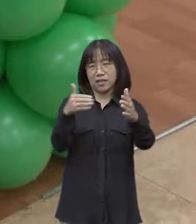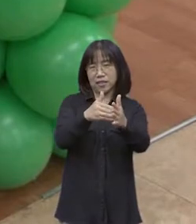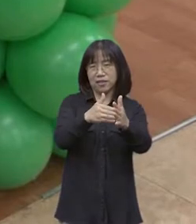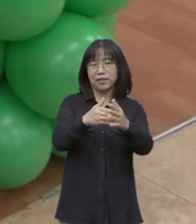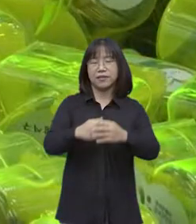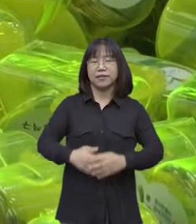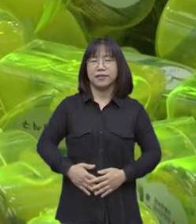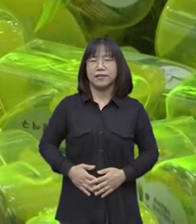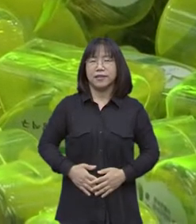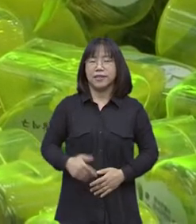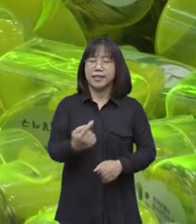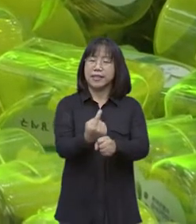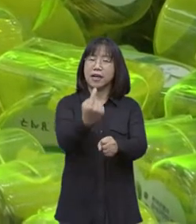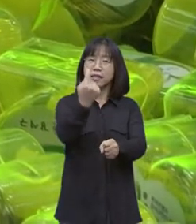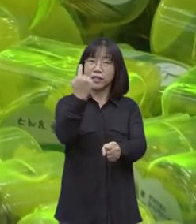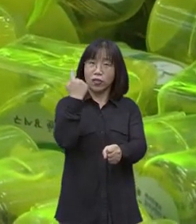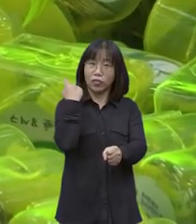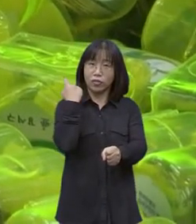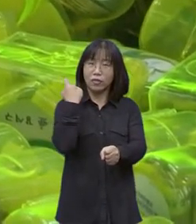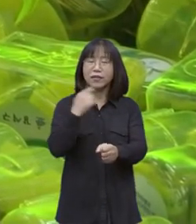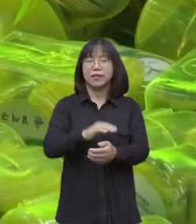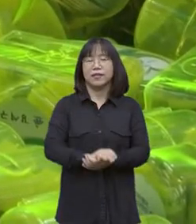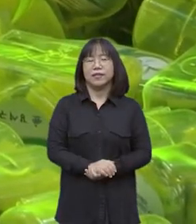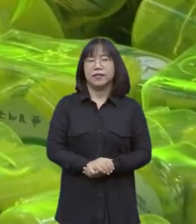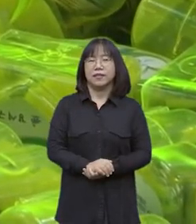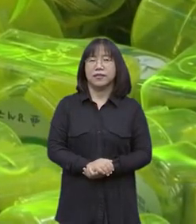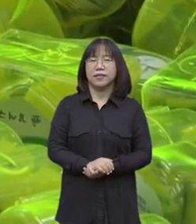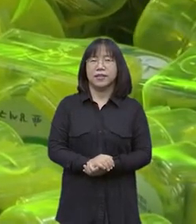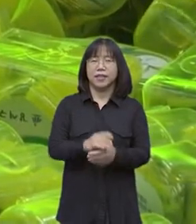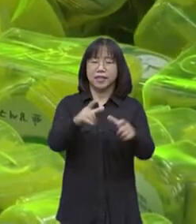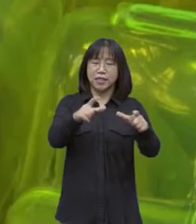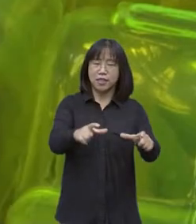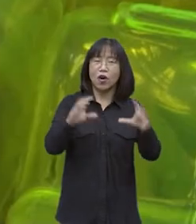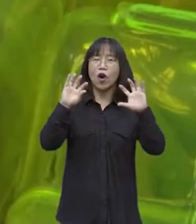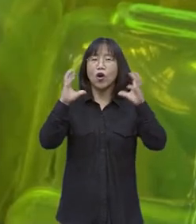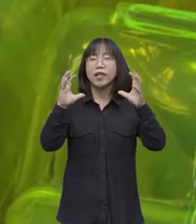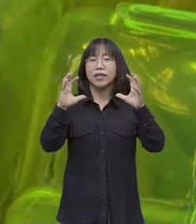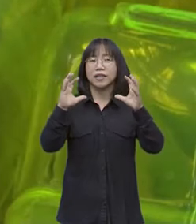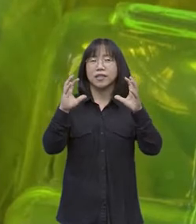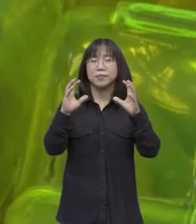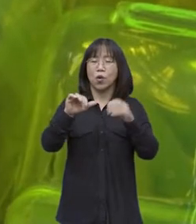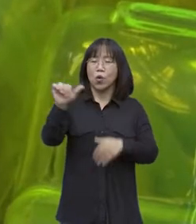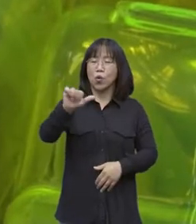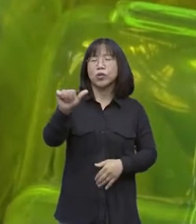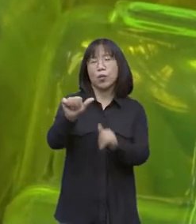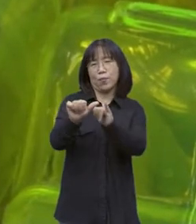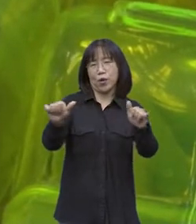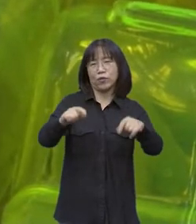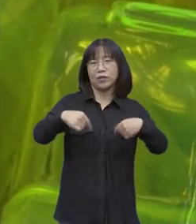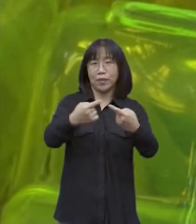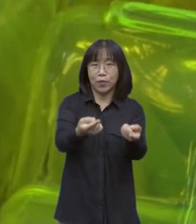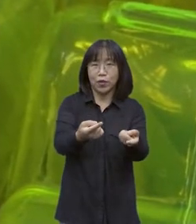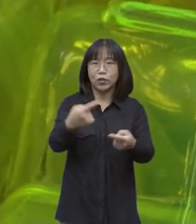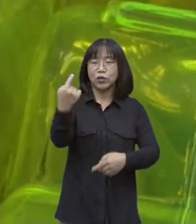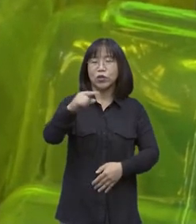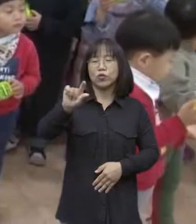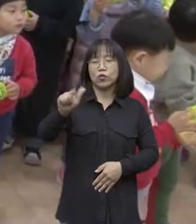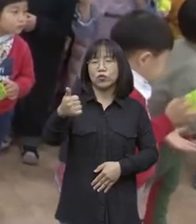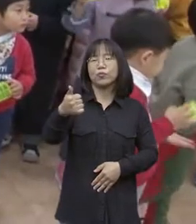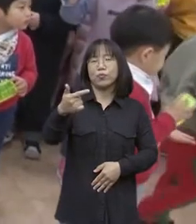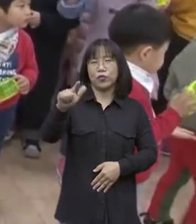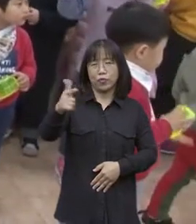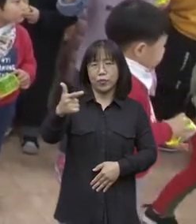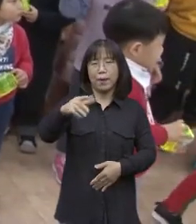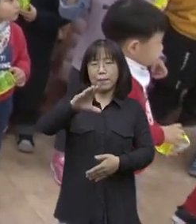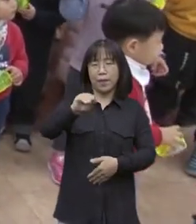진행됩니다. 지난해 사랑의 저금통 동전 모으기 행사는 지역 내 어린이집 원아 5천여 명이 나눔에 참여해